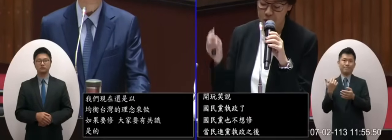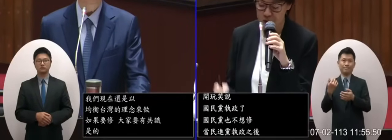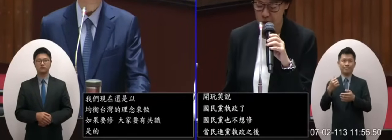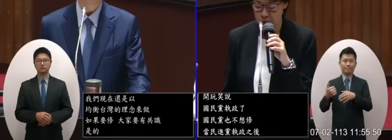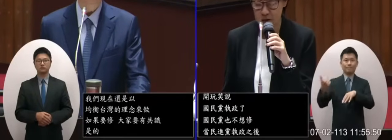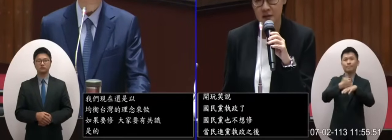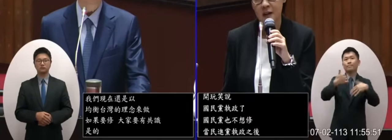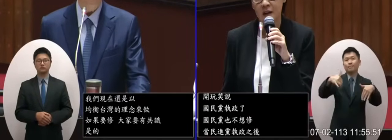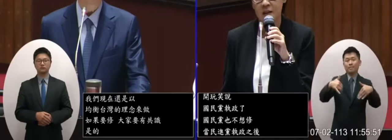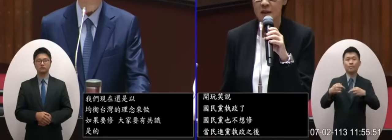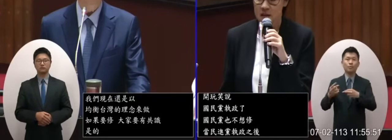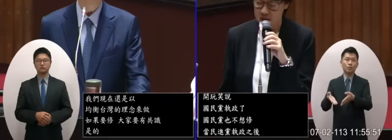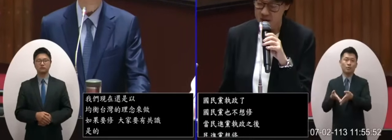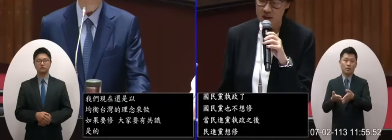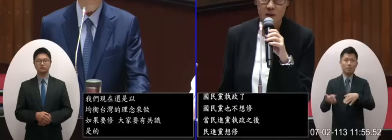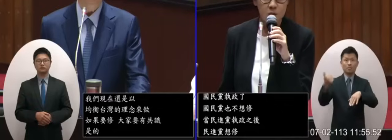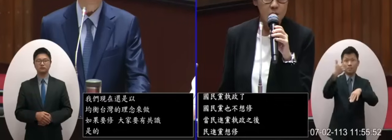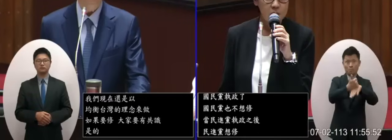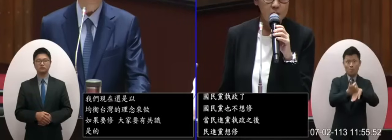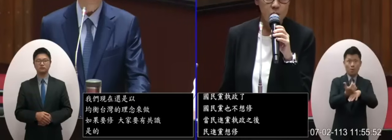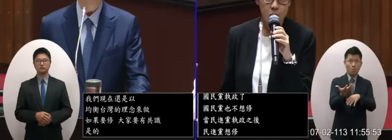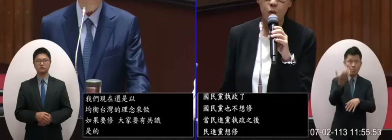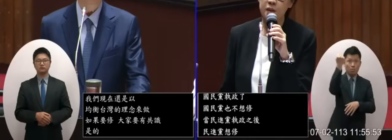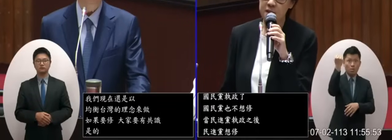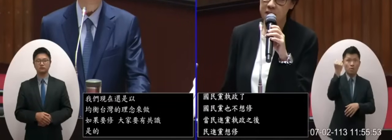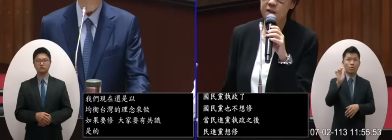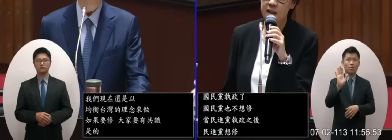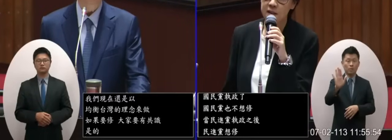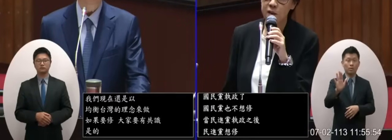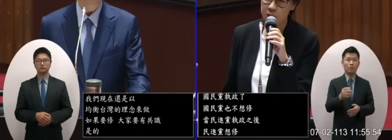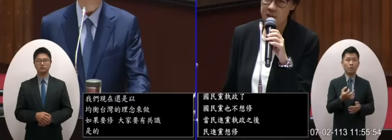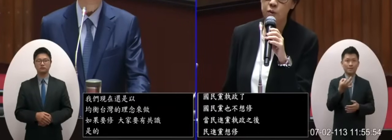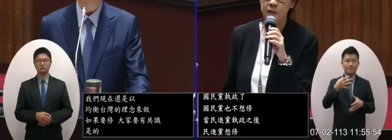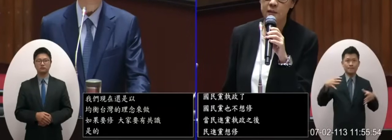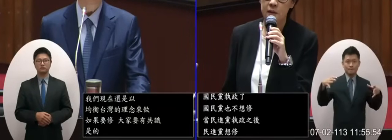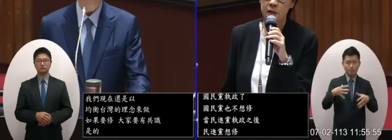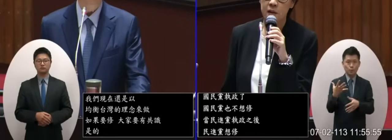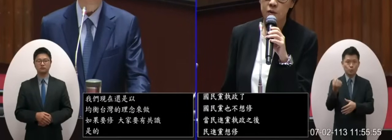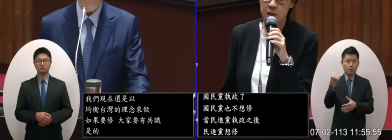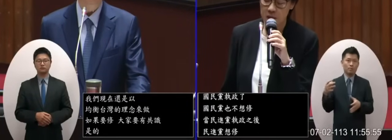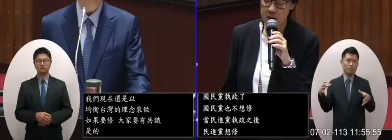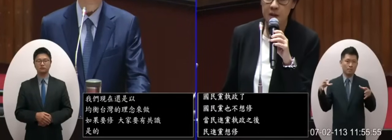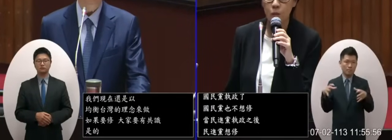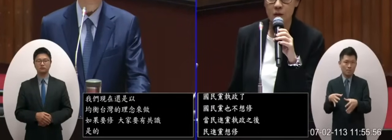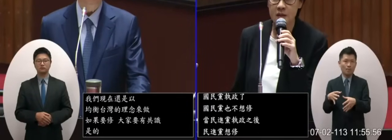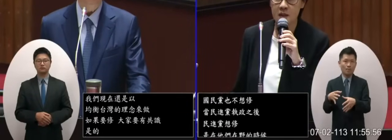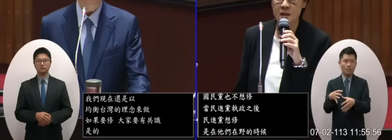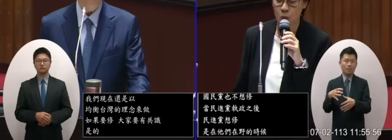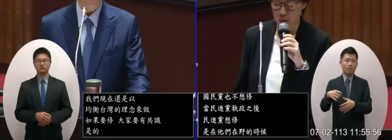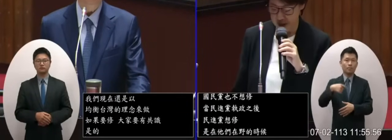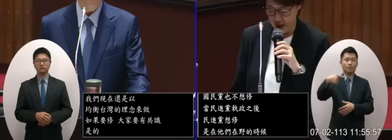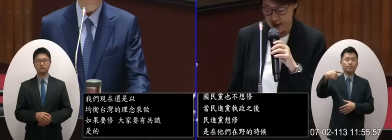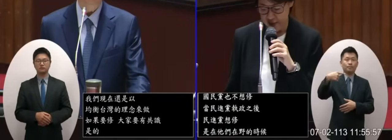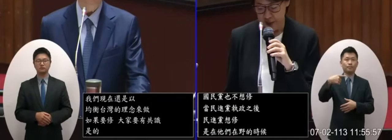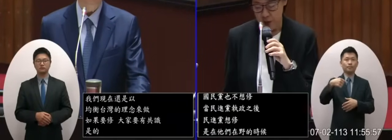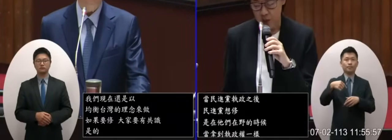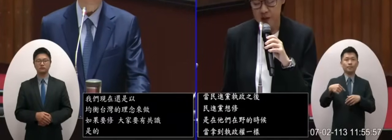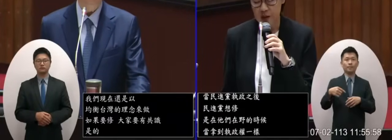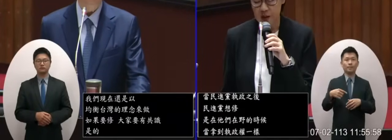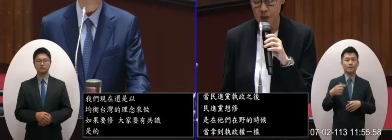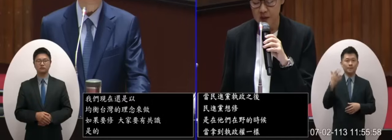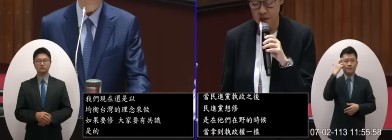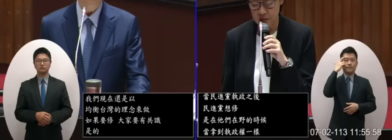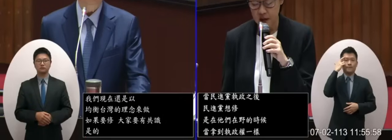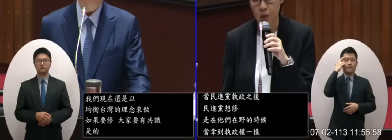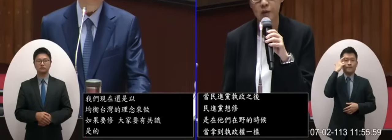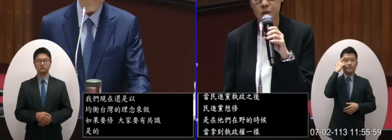拿到执政权一样，所谓的集权又集权，所以让这个魔戒一直拖不下来。我